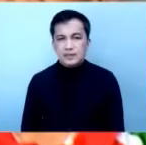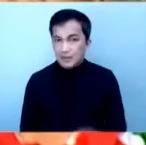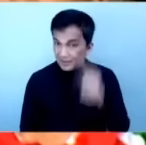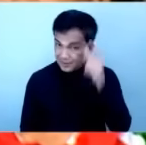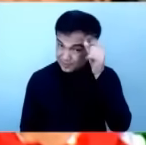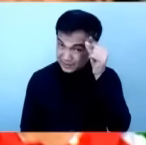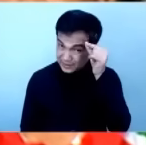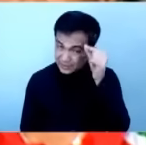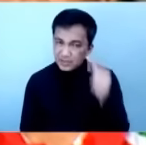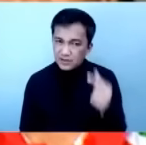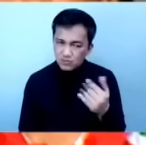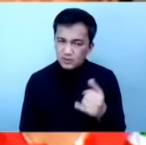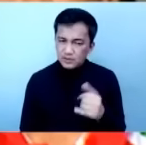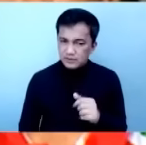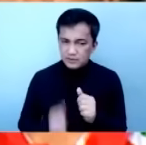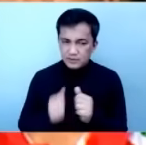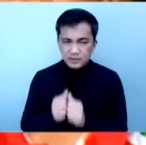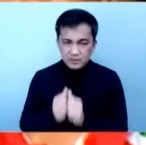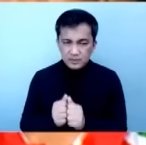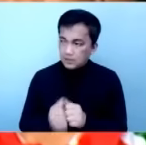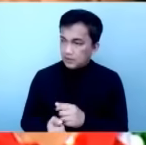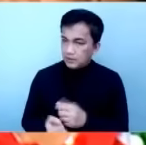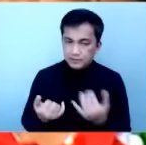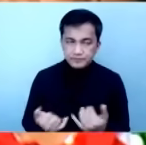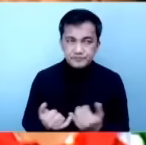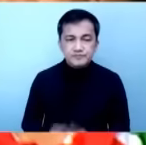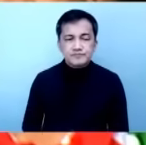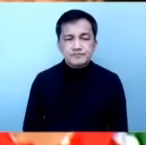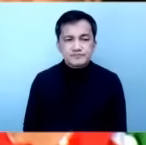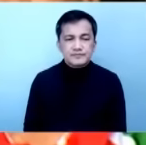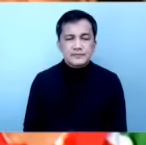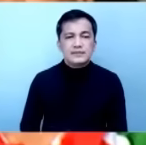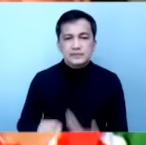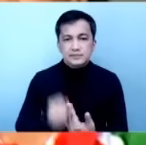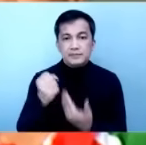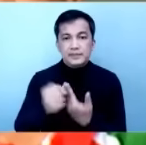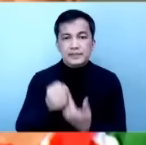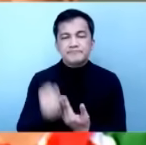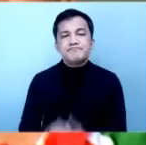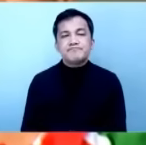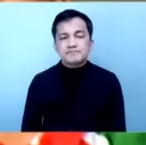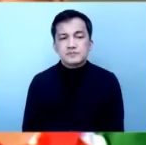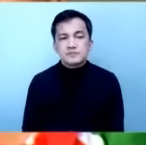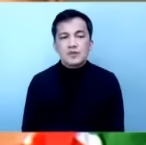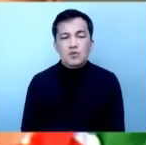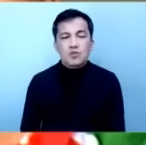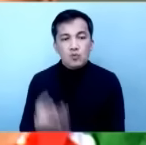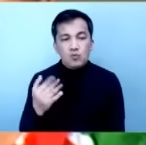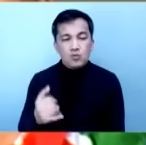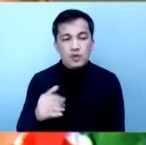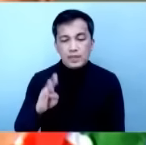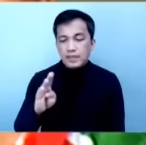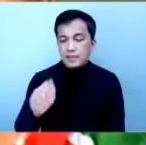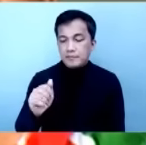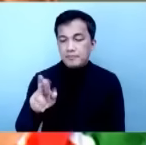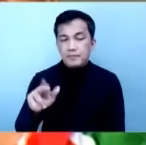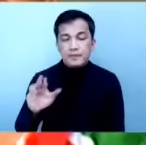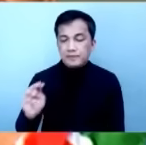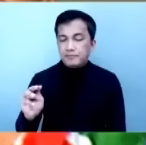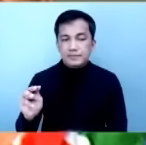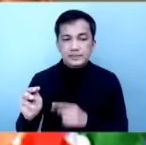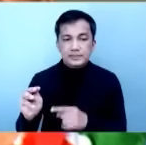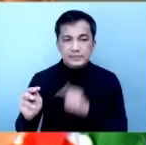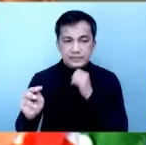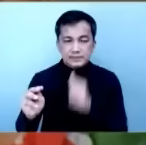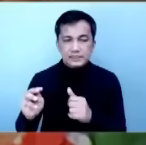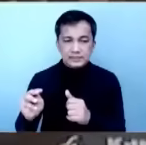Bakit Magkakasama kami ngayon napakasimple lang dahil dahil ang barm ngayon ay hindi BM